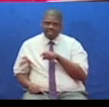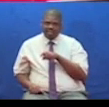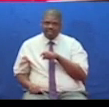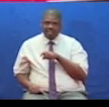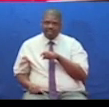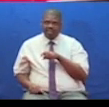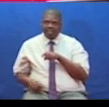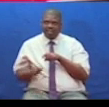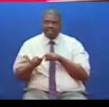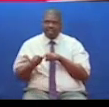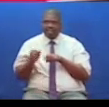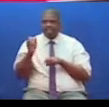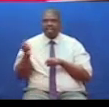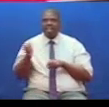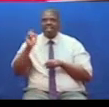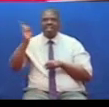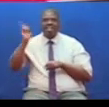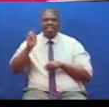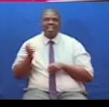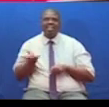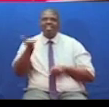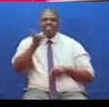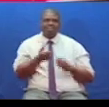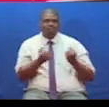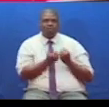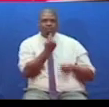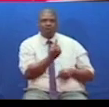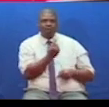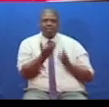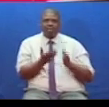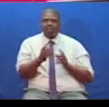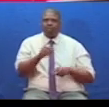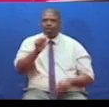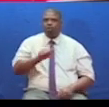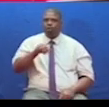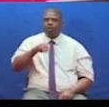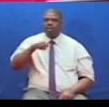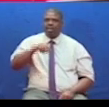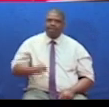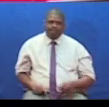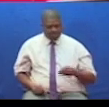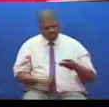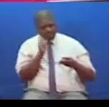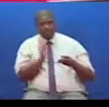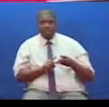ya natural gas to produce 1 ton of ammonia. Tatu,